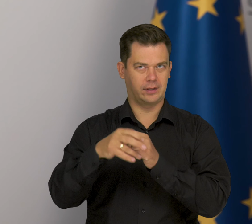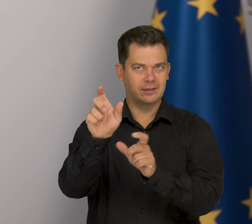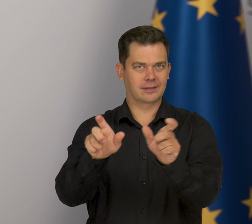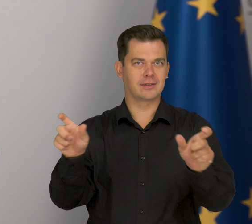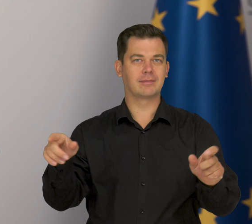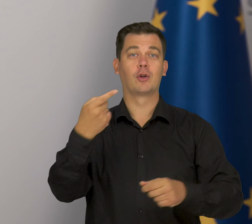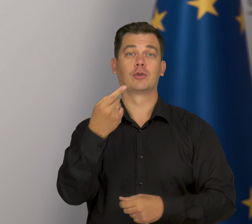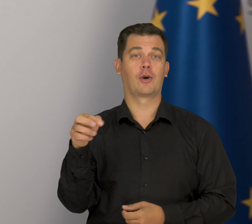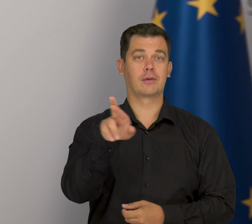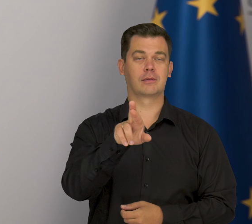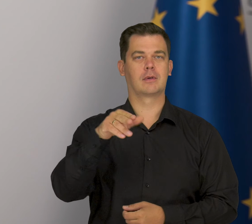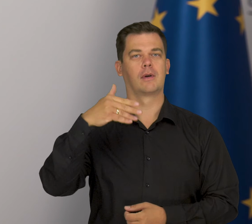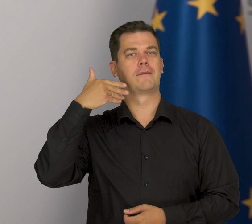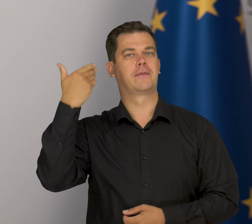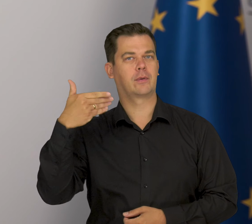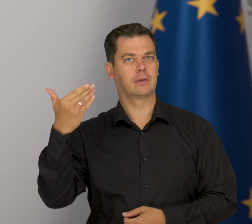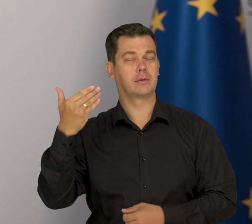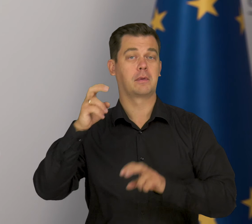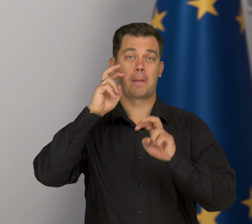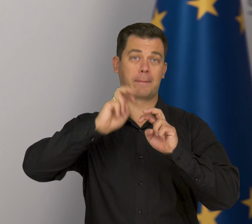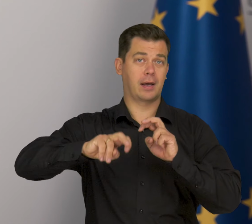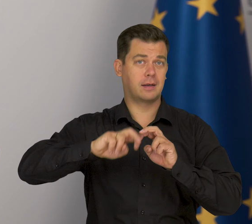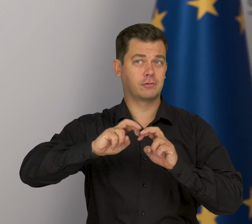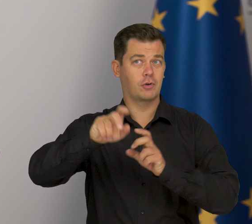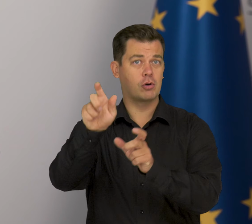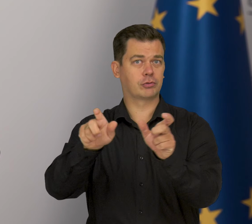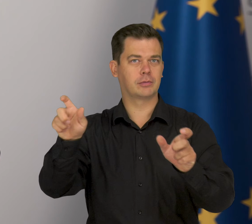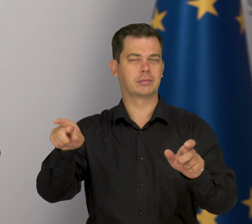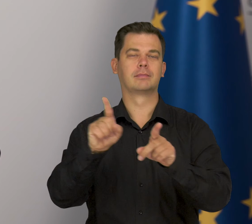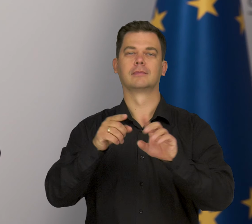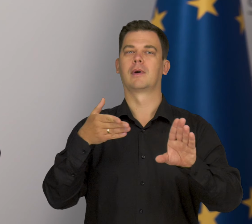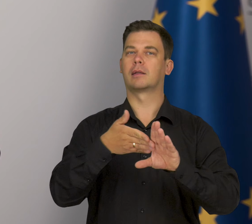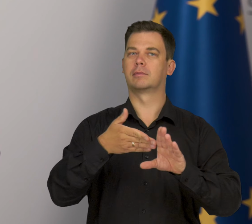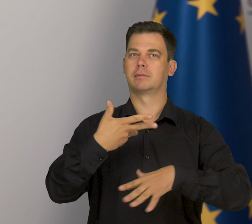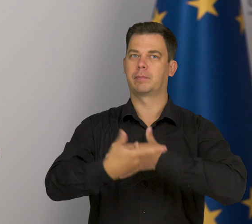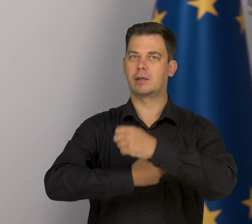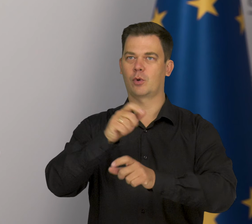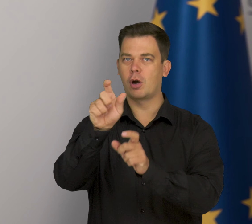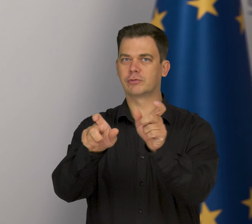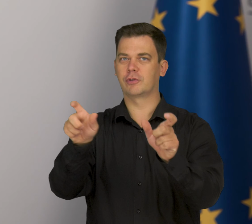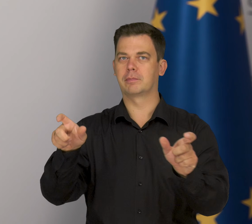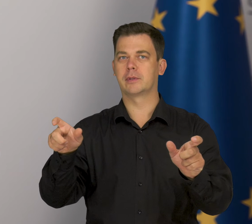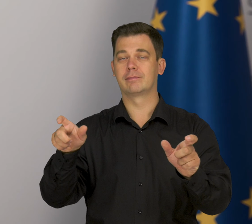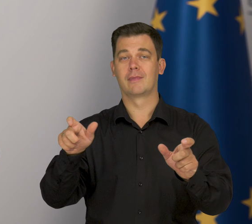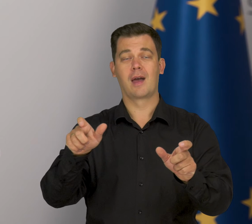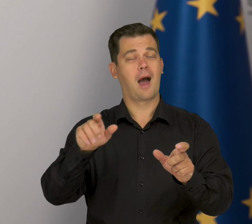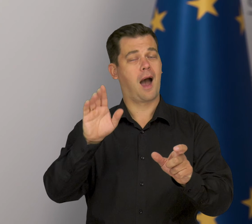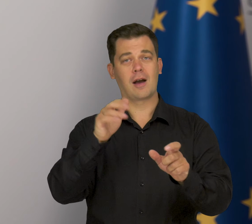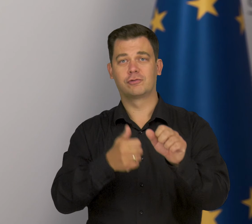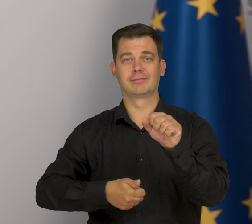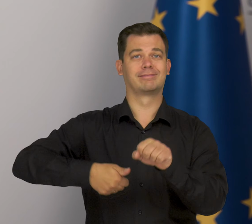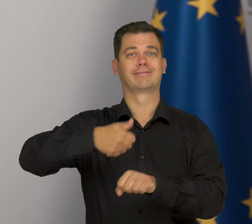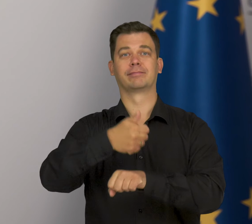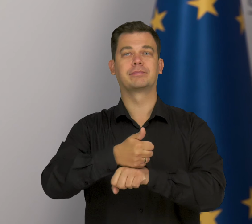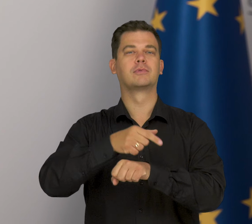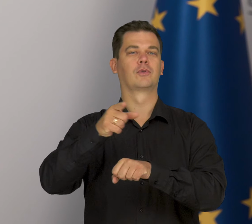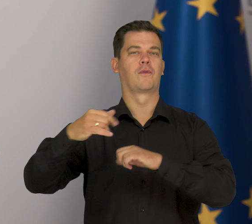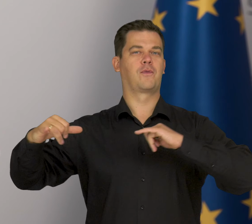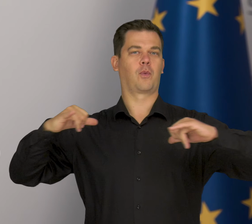i doktorantów, wykładowców i badaczy, pracowników administracji, aż po